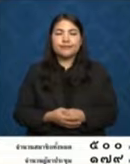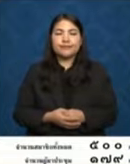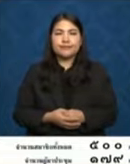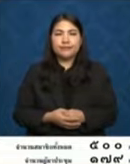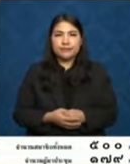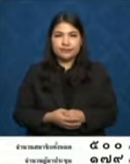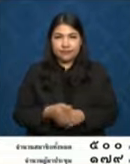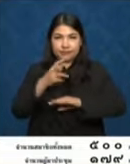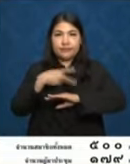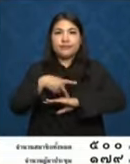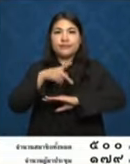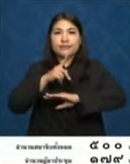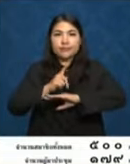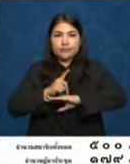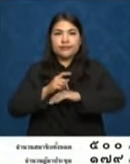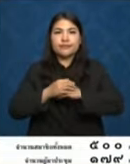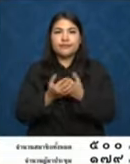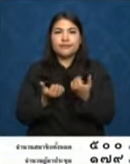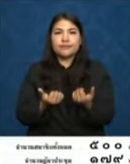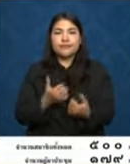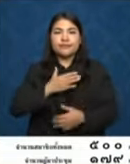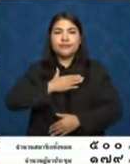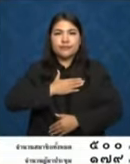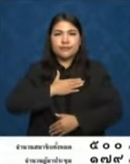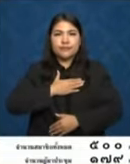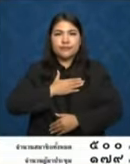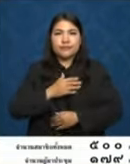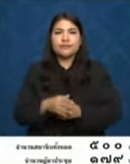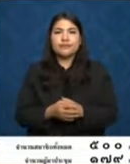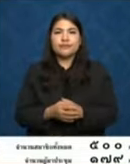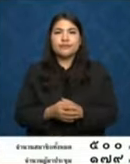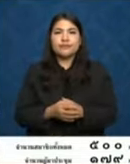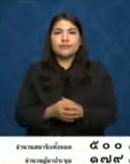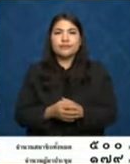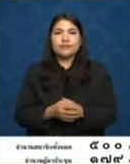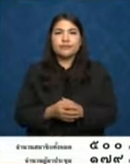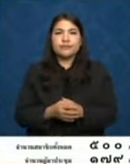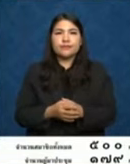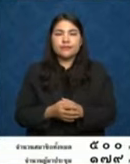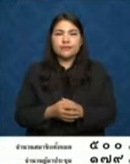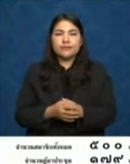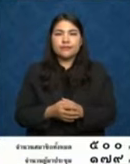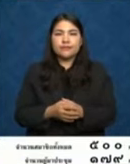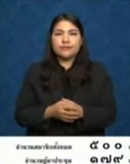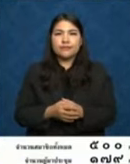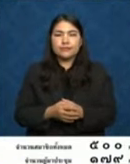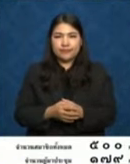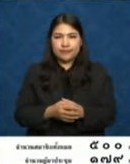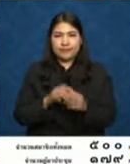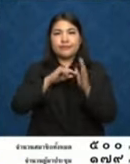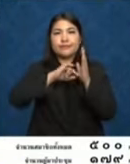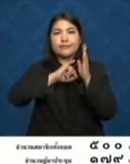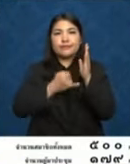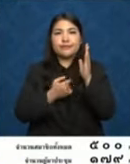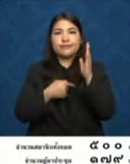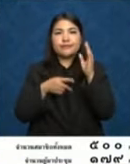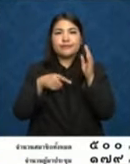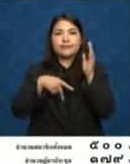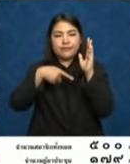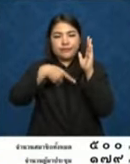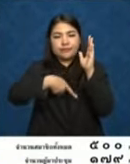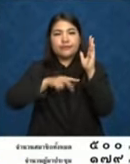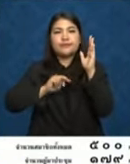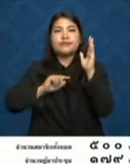กราบเรียนท่านประธานสภาที่เคารพกับผมนายอัตพลไตรศรีสมาชิกสภาผู้แทนราษฎรจังหวัดพังงาเขต1พรรคภูมิใจไ